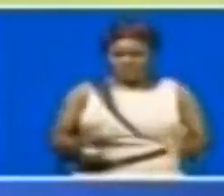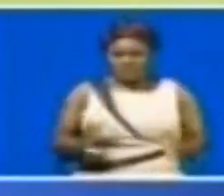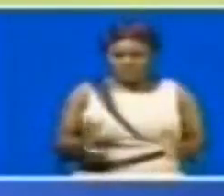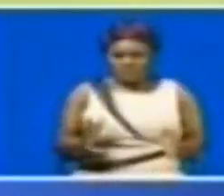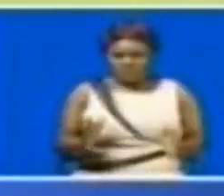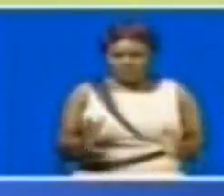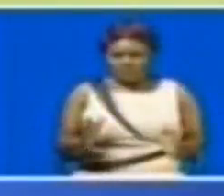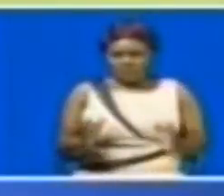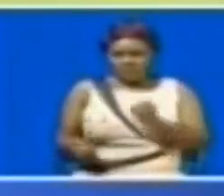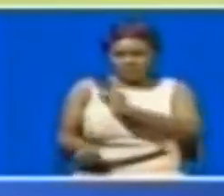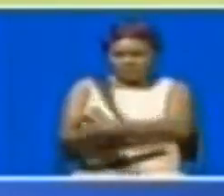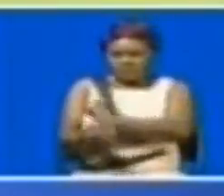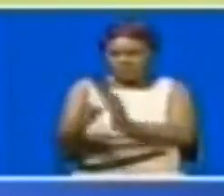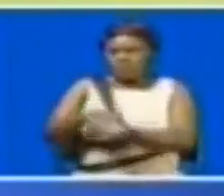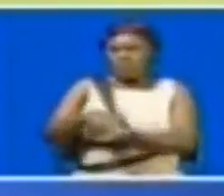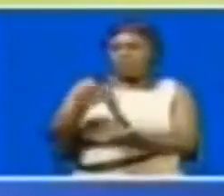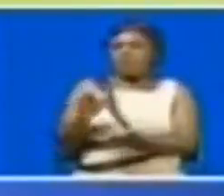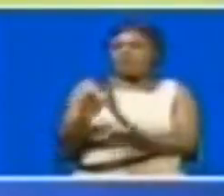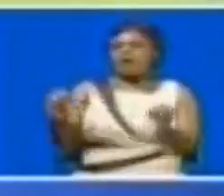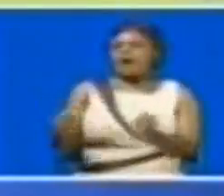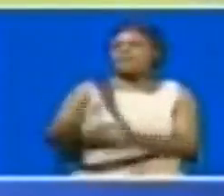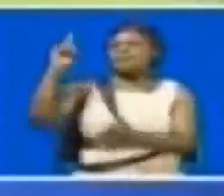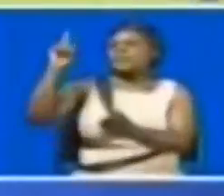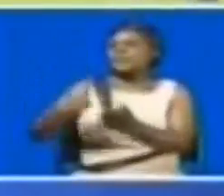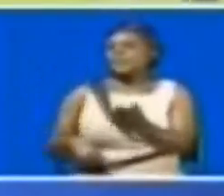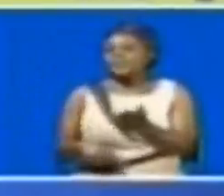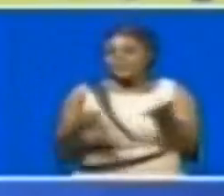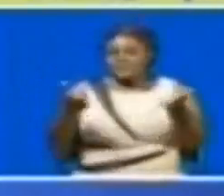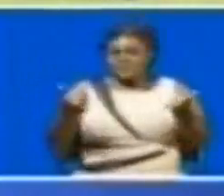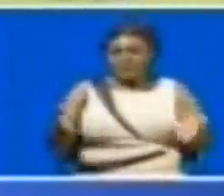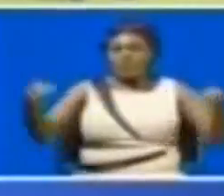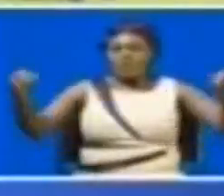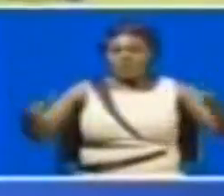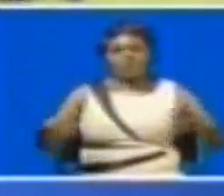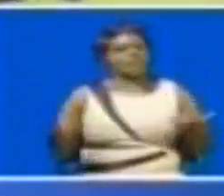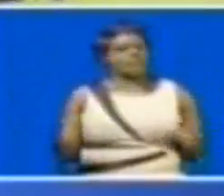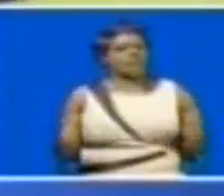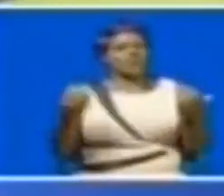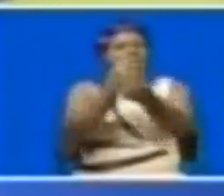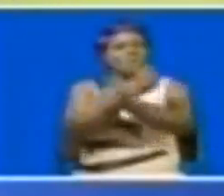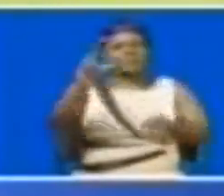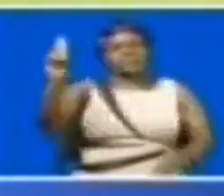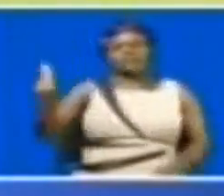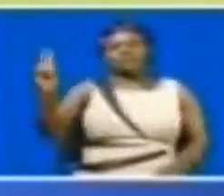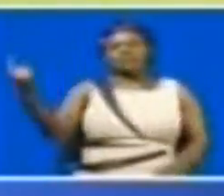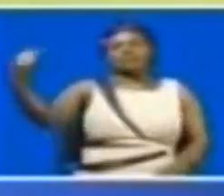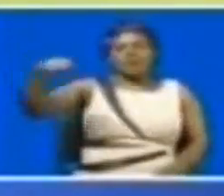la Kisauni kwa maelezo zaidi kuelezea kile kilichojiri. Kwa sasa haijabainika ikiwa Rais Uhuru Kenyatta